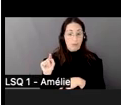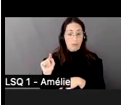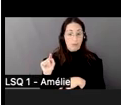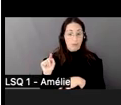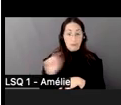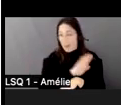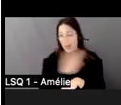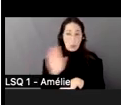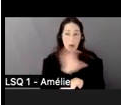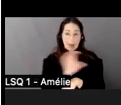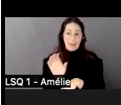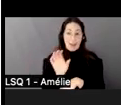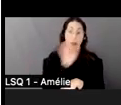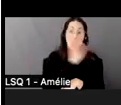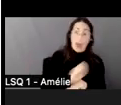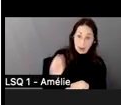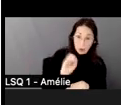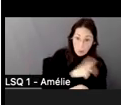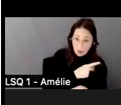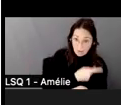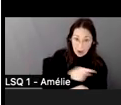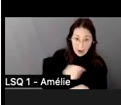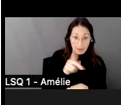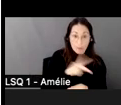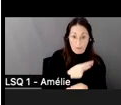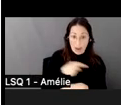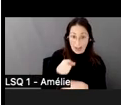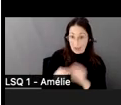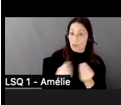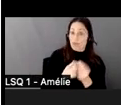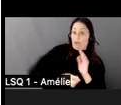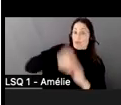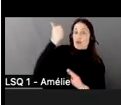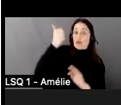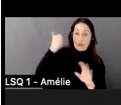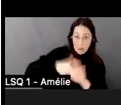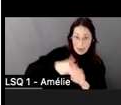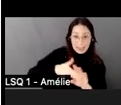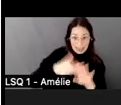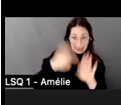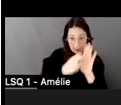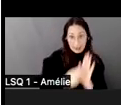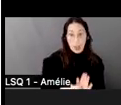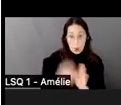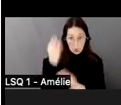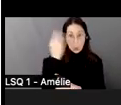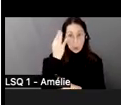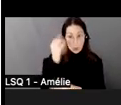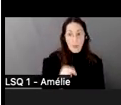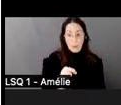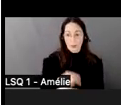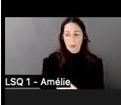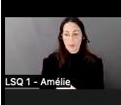partout au Canada, Ontario, qui est la province avec beaucoup plus de participants au cours,